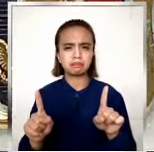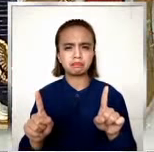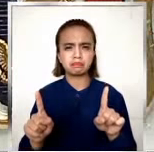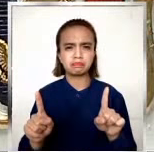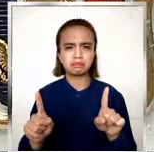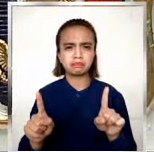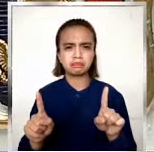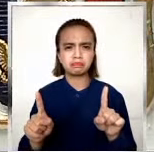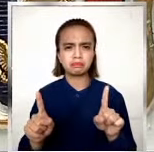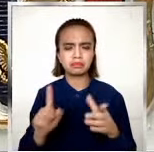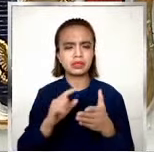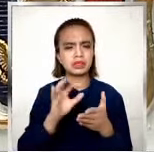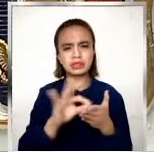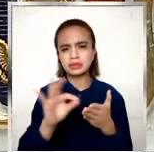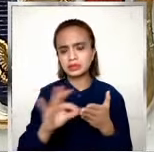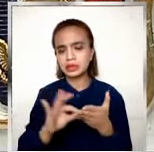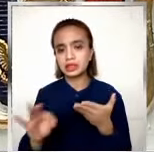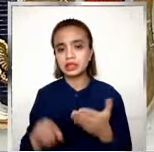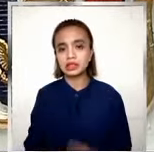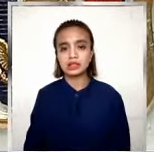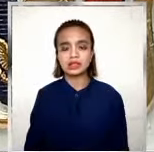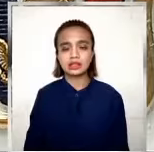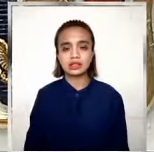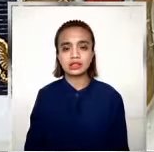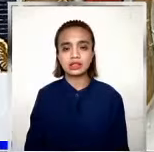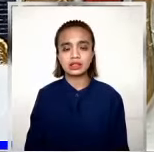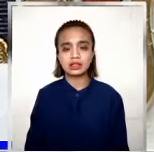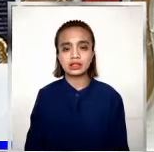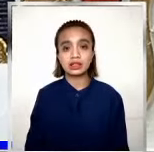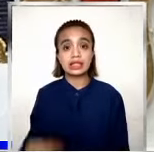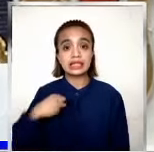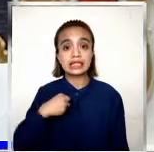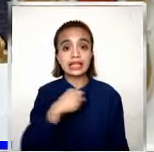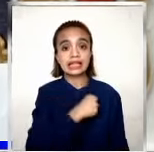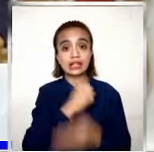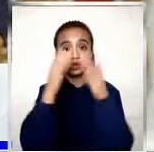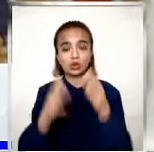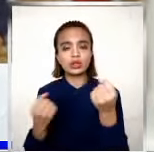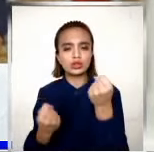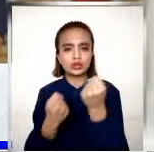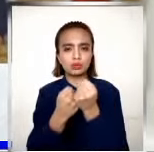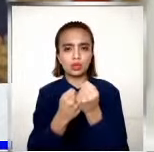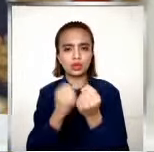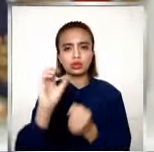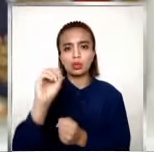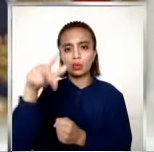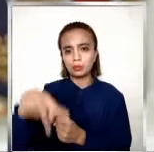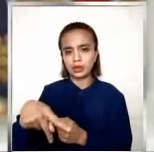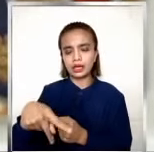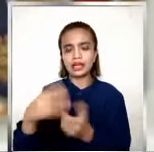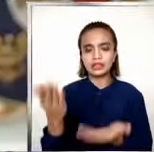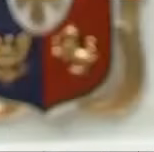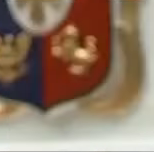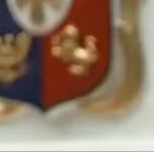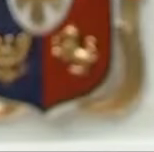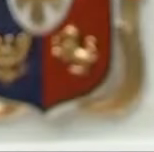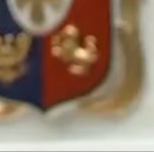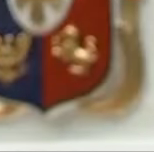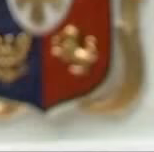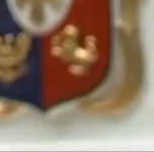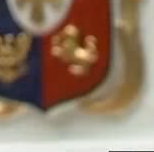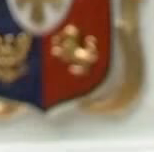na po. Sa huli, suportado raw ng mga senador ang budget ng OP at inendorso ito sa plenaryo. Mav Gonzales,